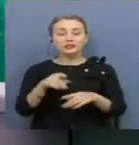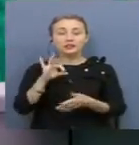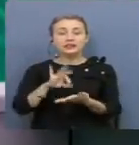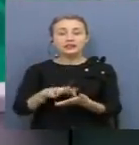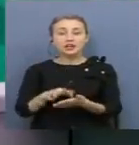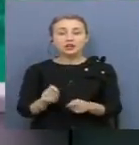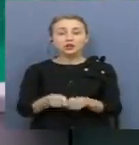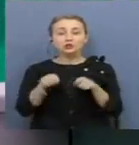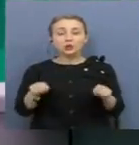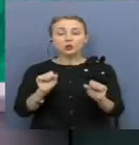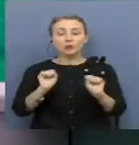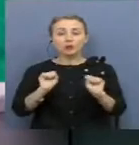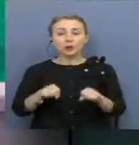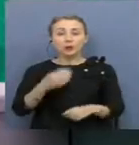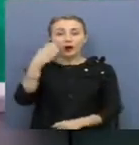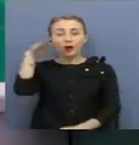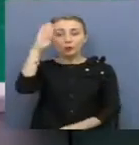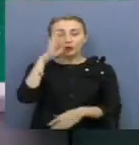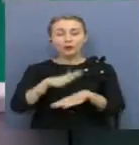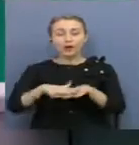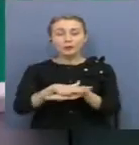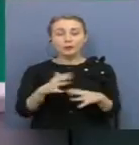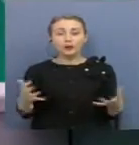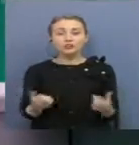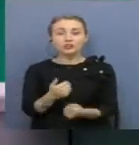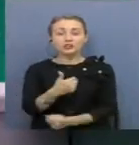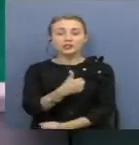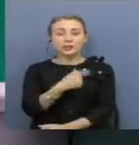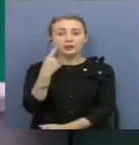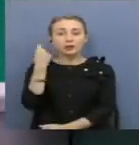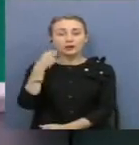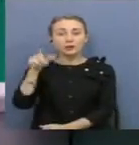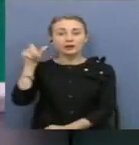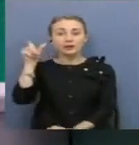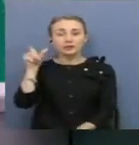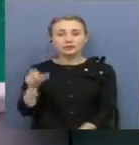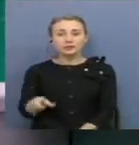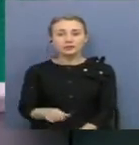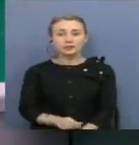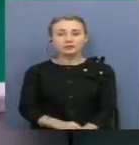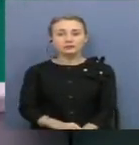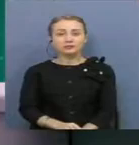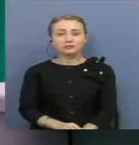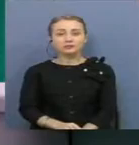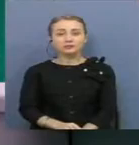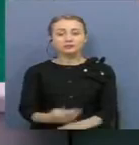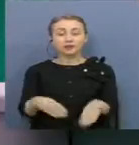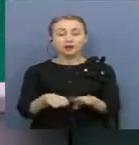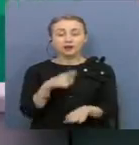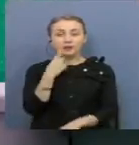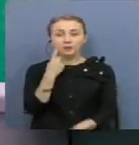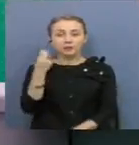түрде қолданылуы шарт бірқатар мүмкіндіктер жасалды. Ақмола жұртшылығы болса ұлт көшбасшысының бастамаларын зор ықыласпен қолдап